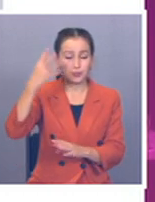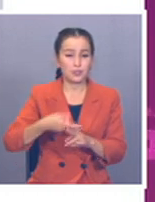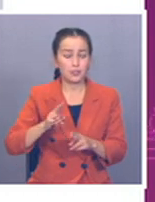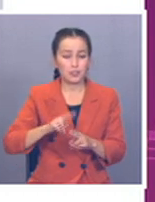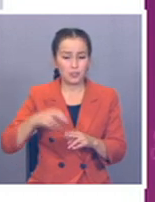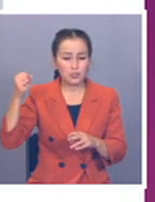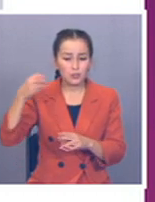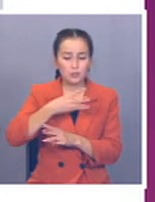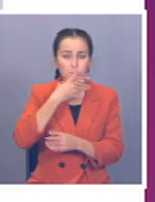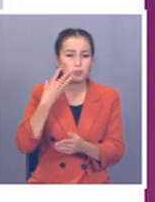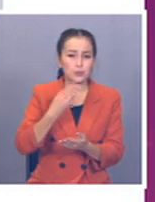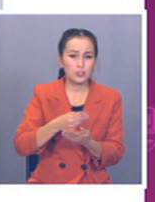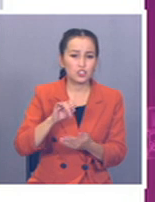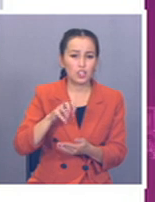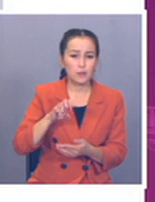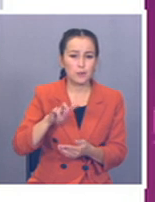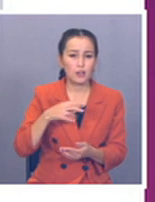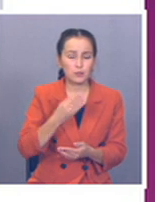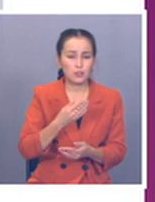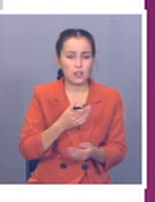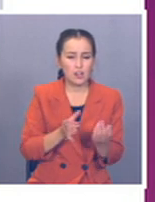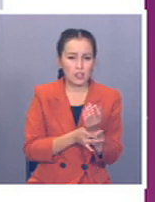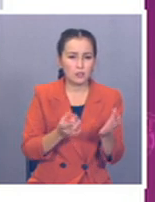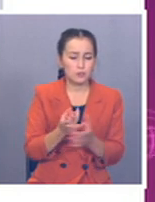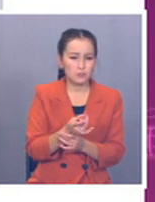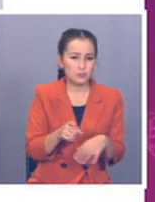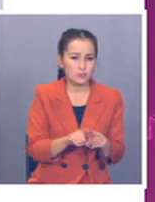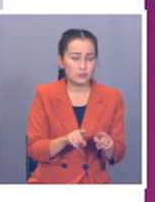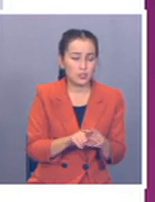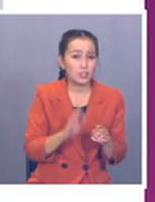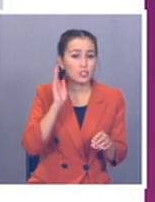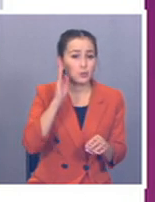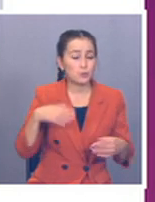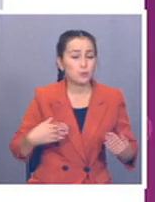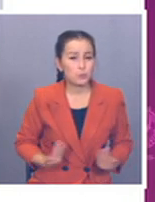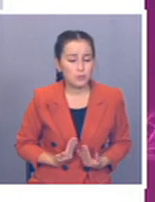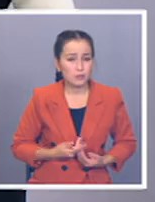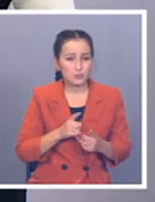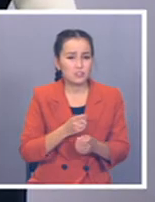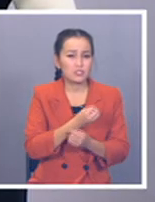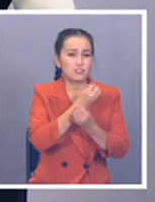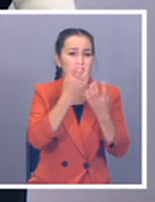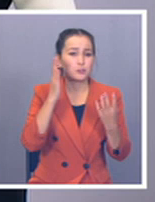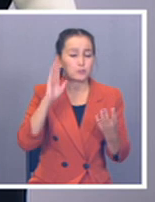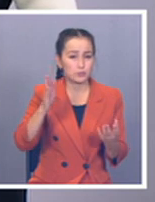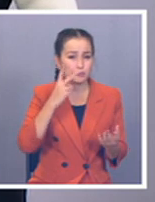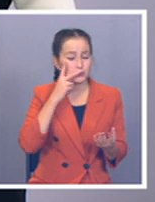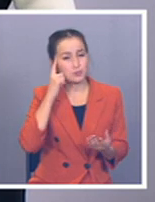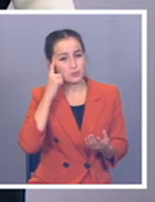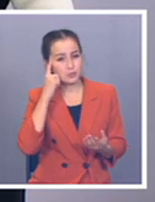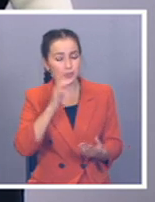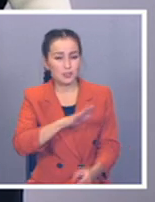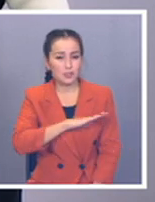құлшылықпен өтіп жатқан жаманның келешектегі өміріне жарық нұрын шашатындай көрінетін. Ендеше